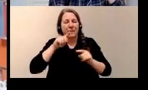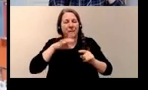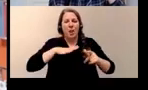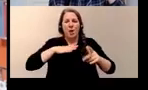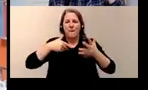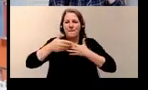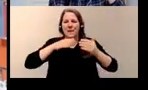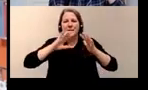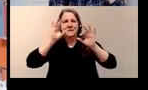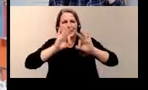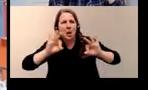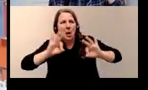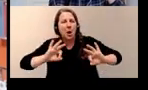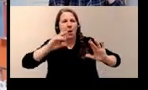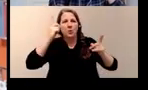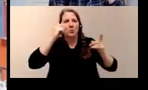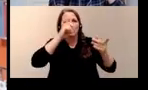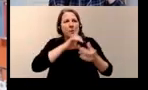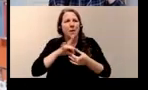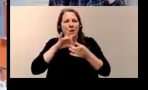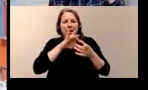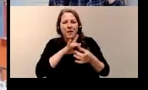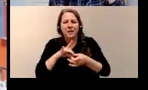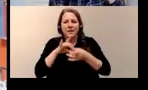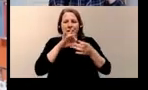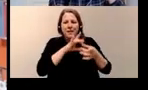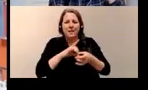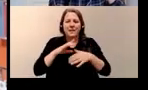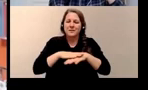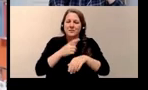qui, voilà, qui relève en fait